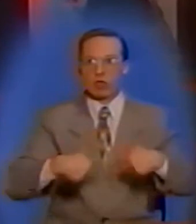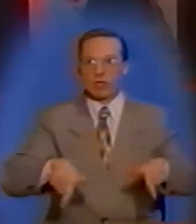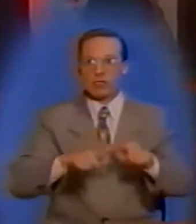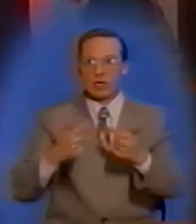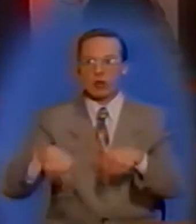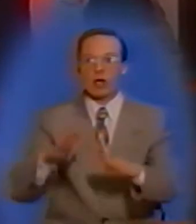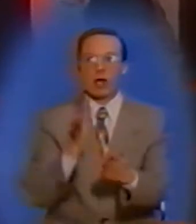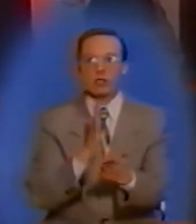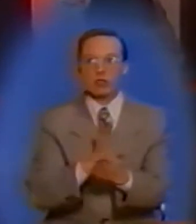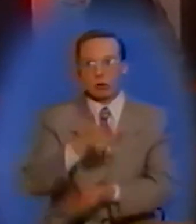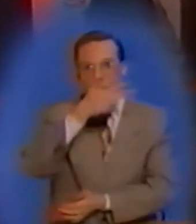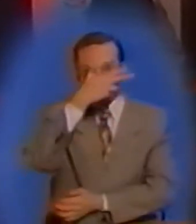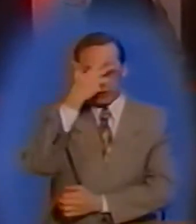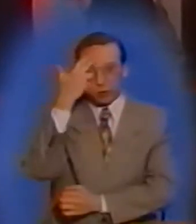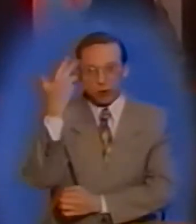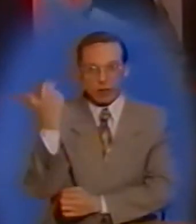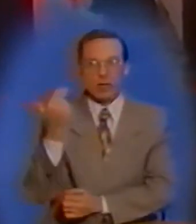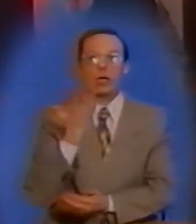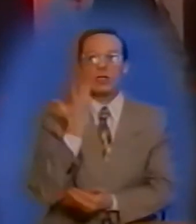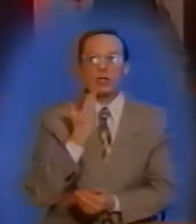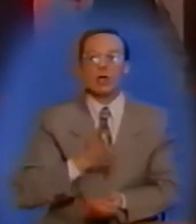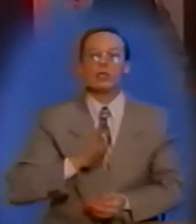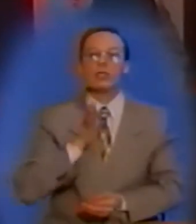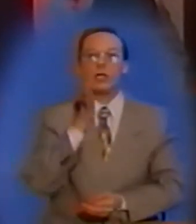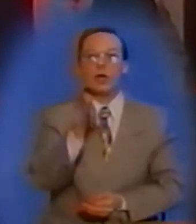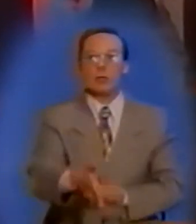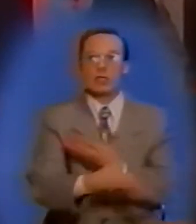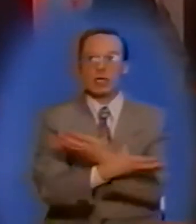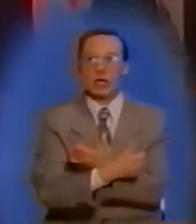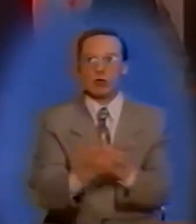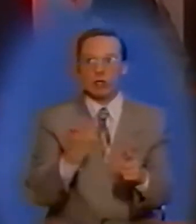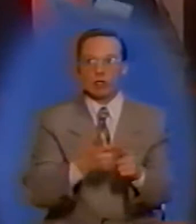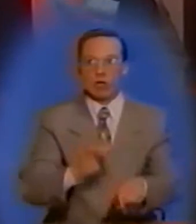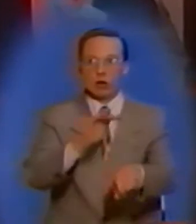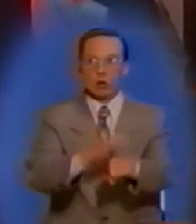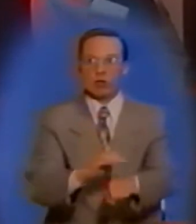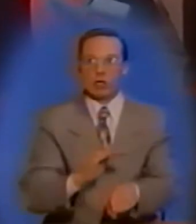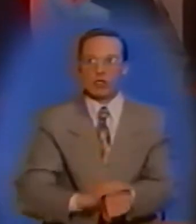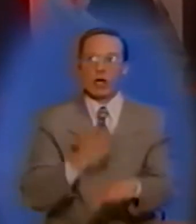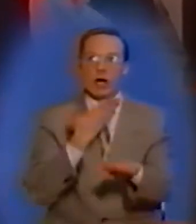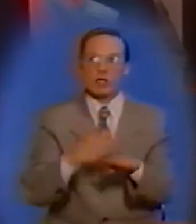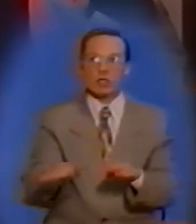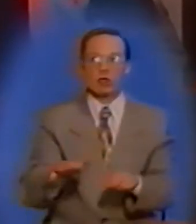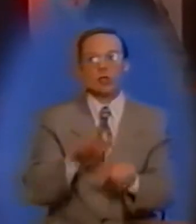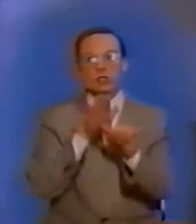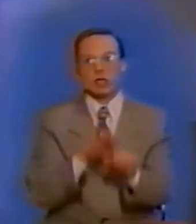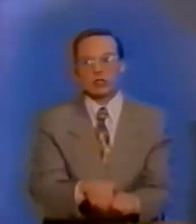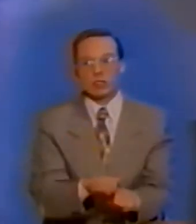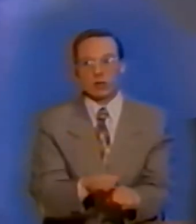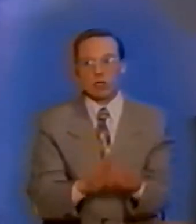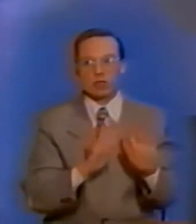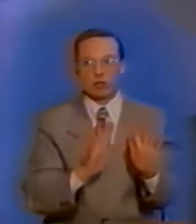organizacijose egzistuojančiose Lietuvoje. Kiek kreipėsi gėjų dėl konkrečiai atskirų diskriminacijos